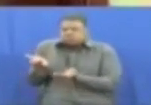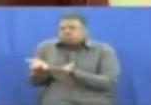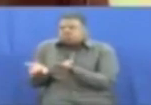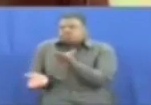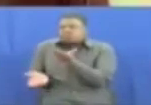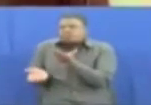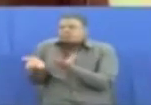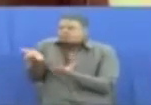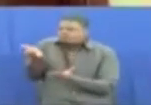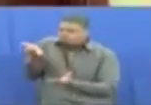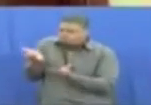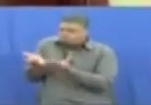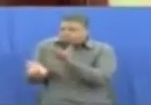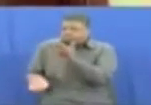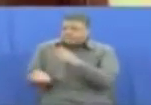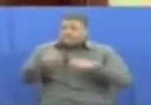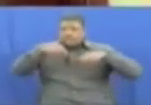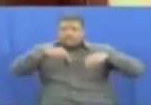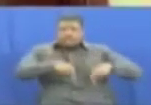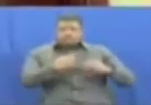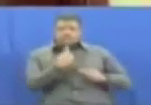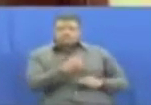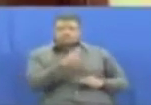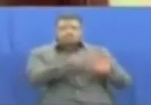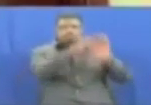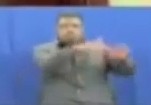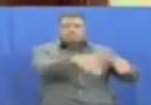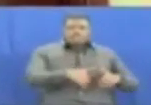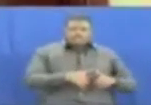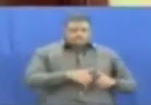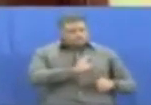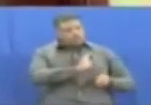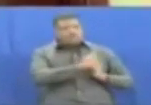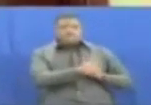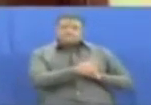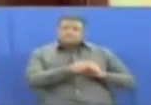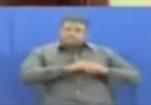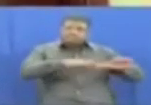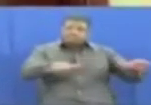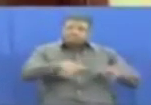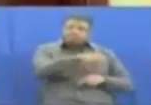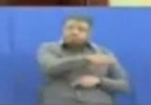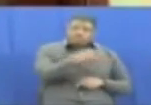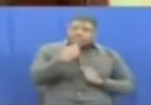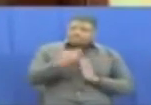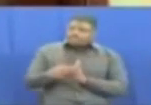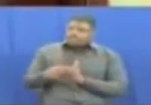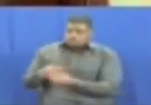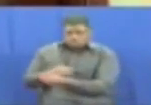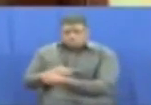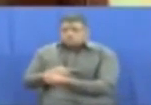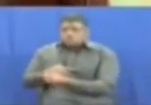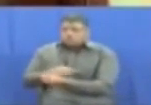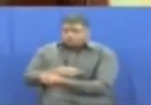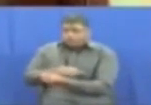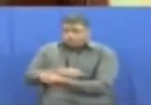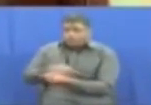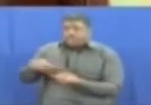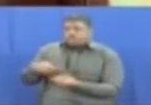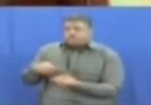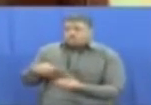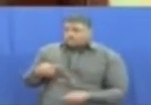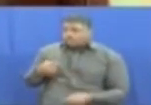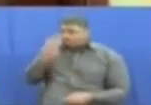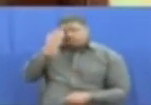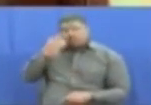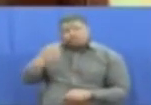ndio wawakilishi wa wananchi wote inabidi tusambazwe huko, lakini labda tungepimwa ili julikane Halima kama una